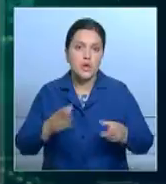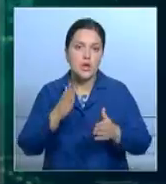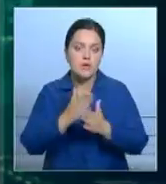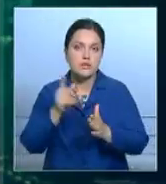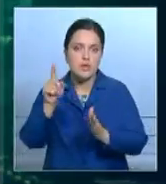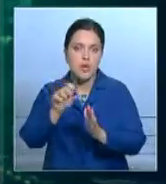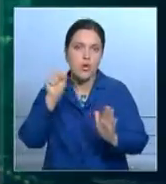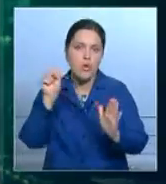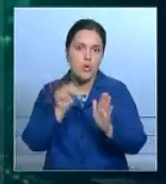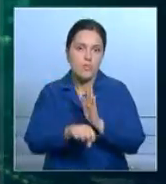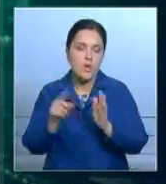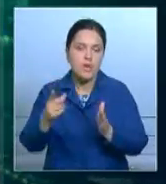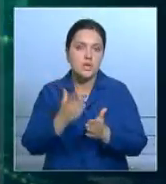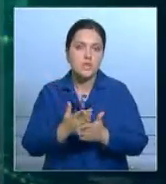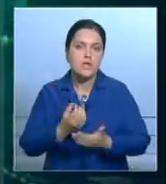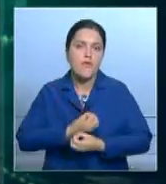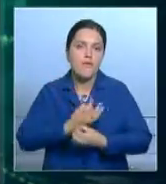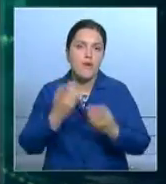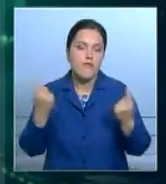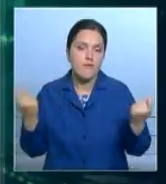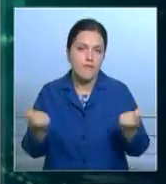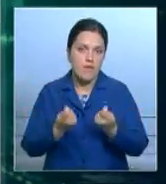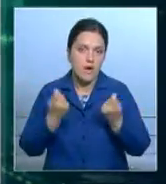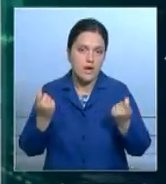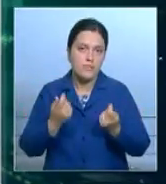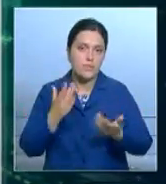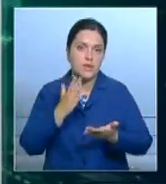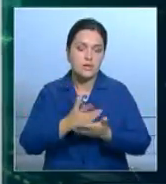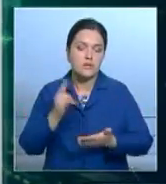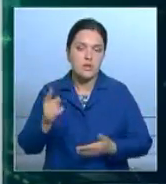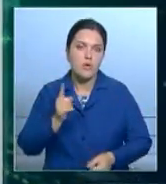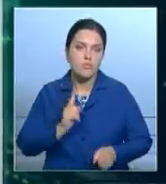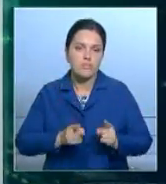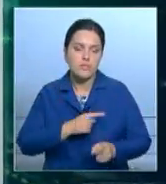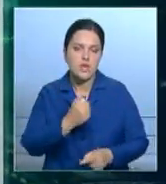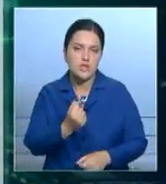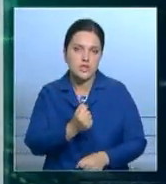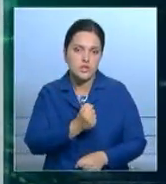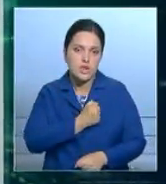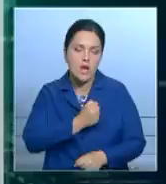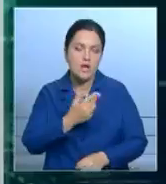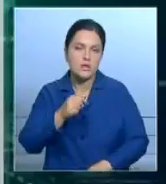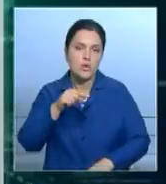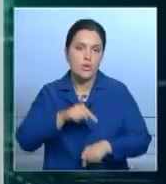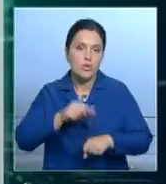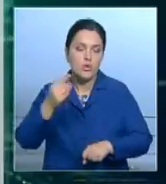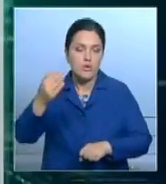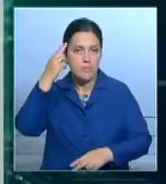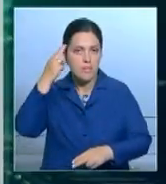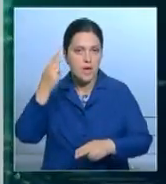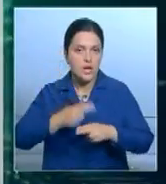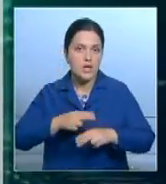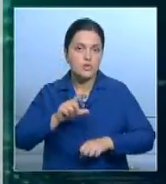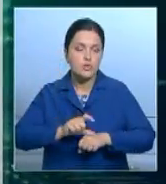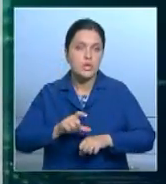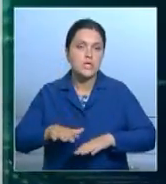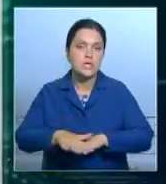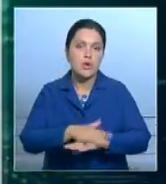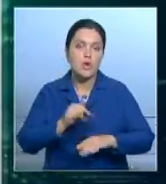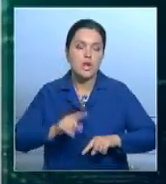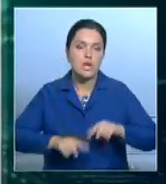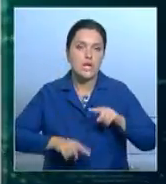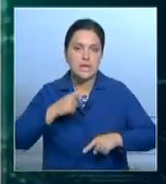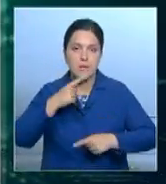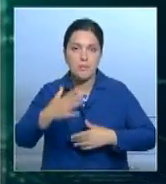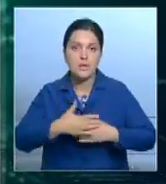мишени избрали участников светлого торжества бракосочетания. Передаем наши искренние соболезнования братскому турецкому народу, родным и